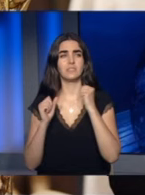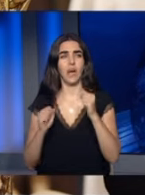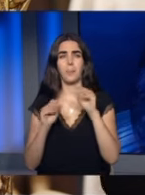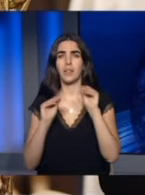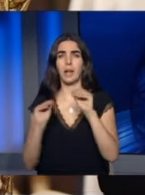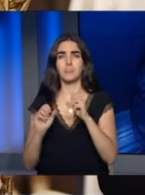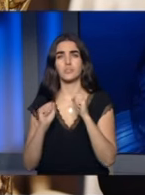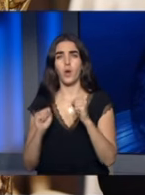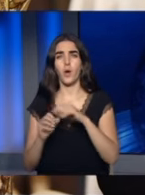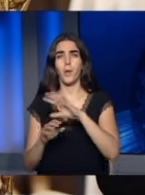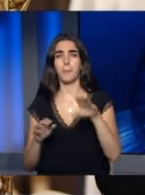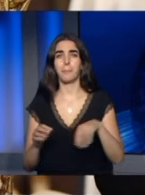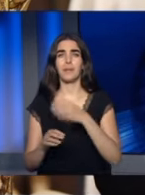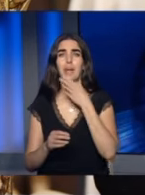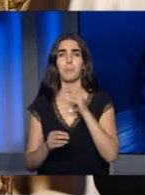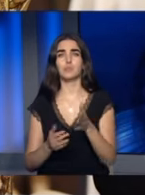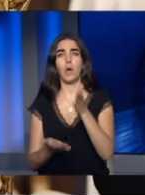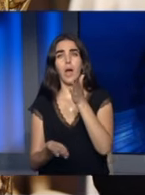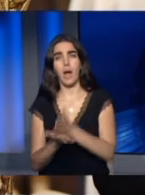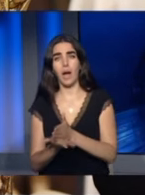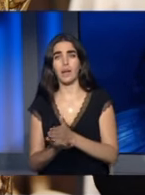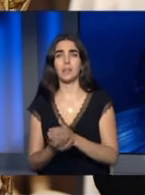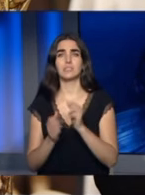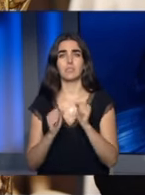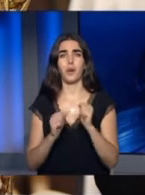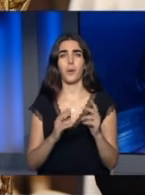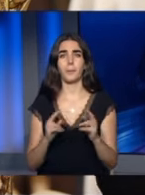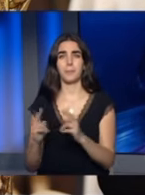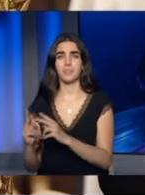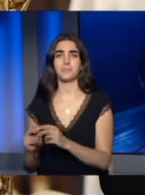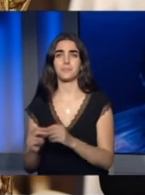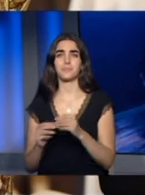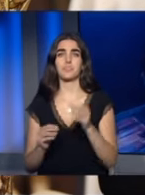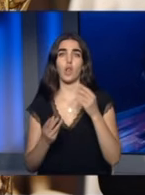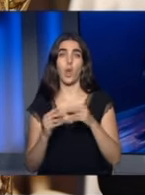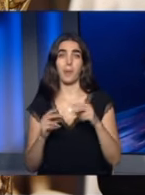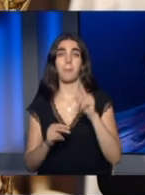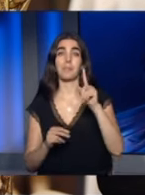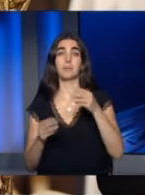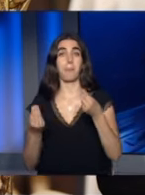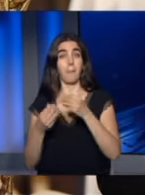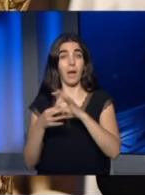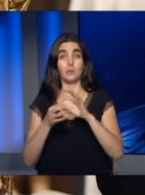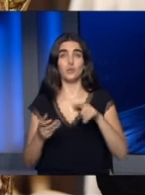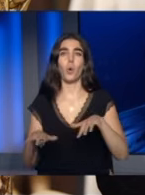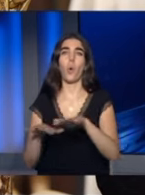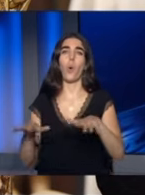التعليم اللبنانيون مسؤولين ومواطنين